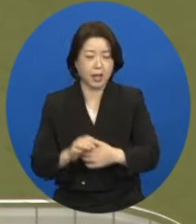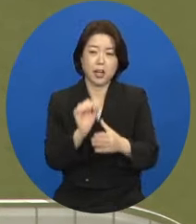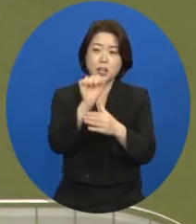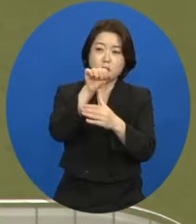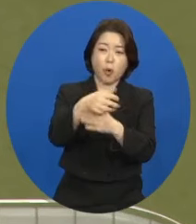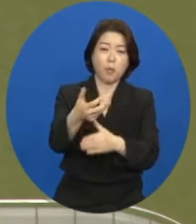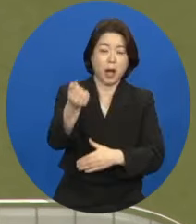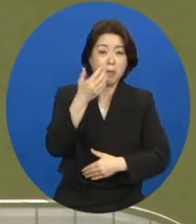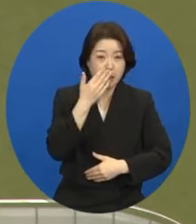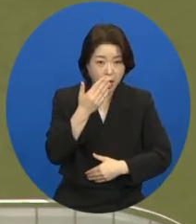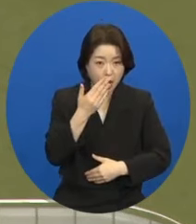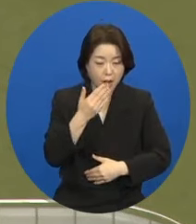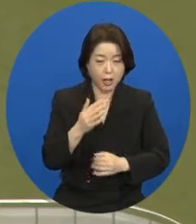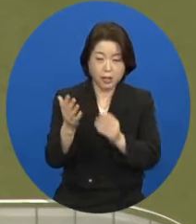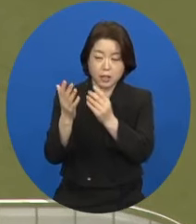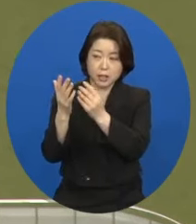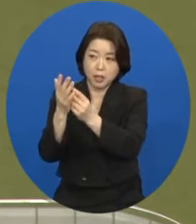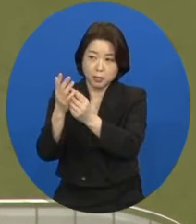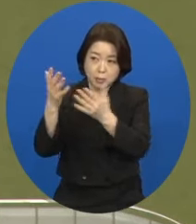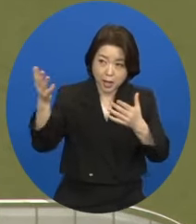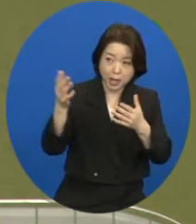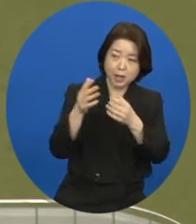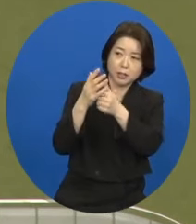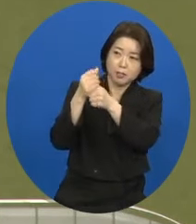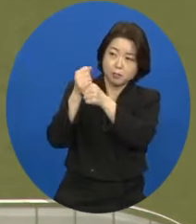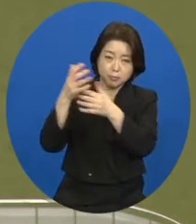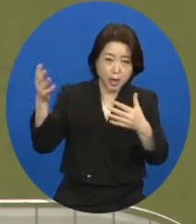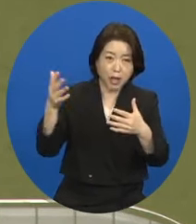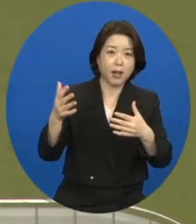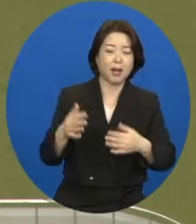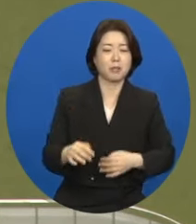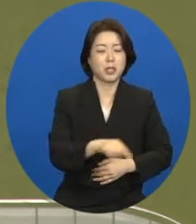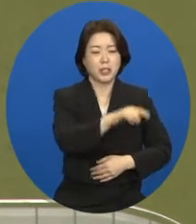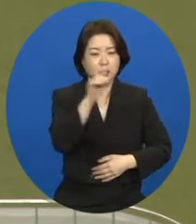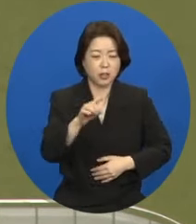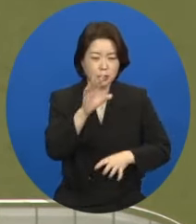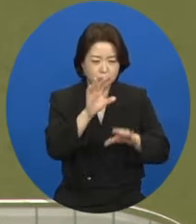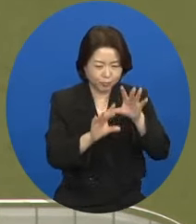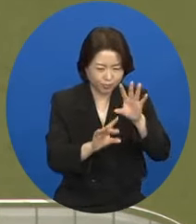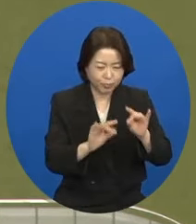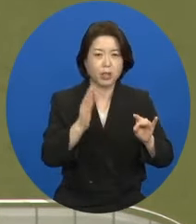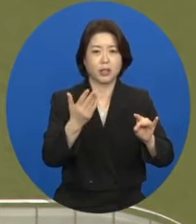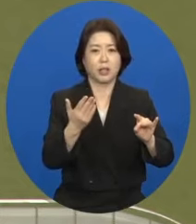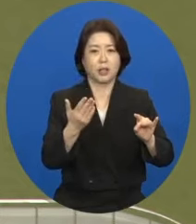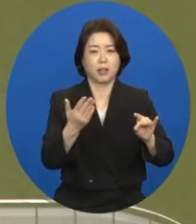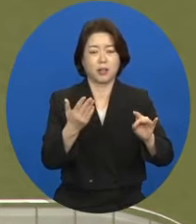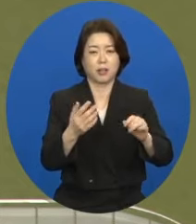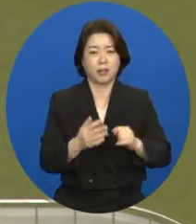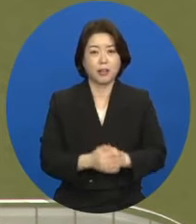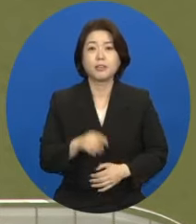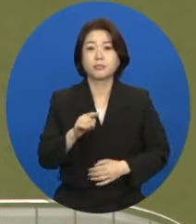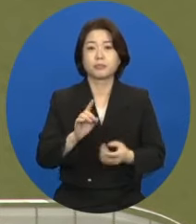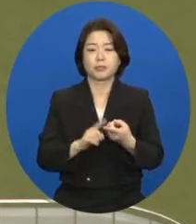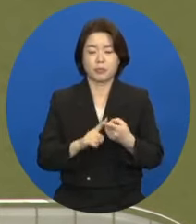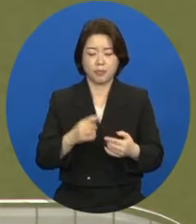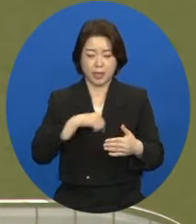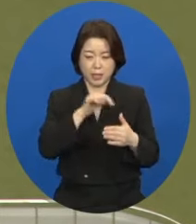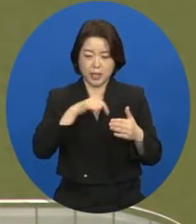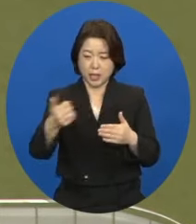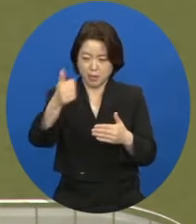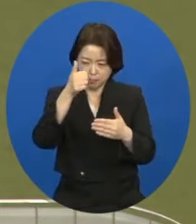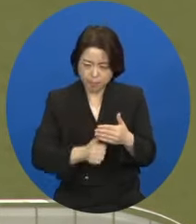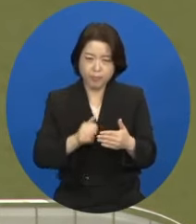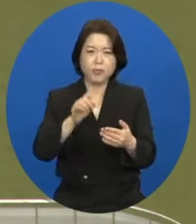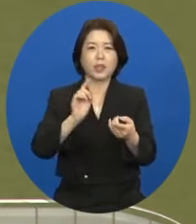어느 한순간 이것이 딱 떨어지면 잠시는 살 수 있을지 모르겠지만 결국에는 너희는 메말라질 거야 라고 하면서 내 안에 머물러